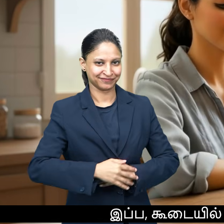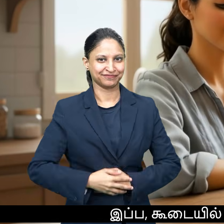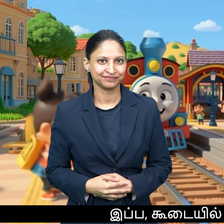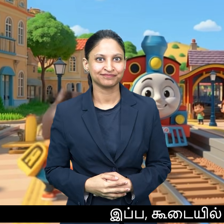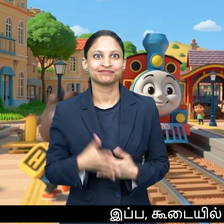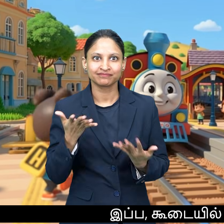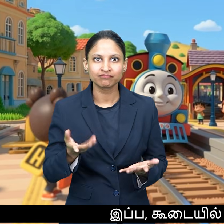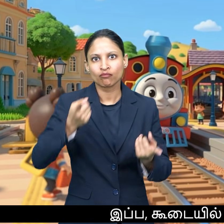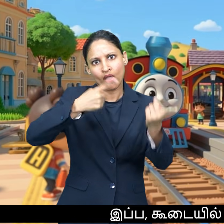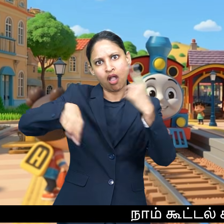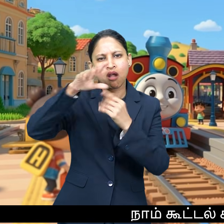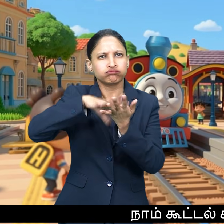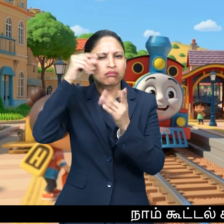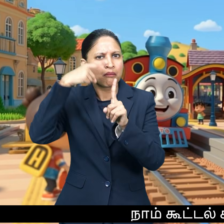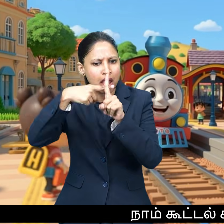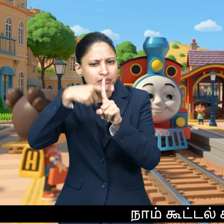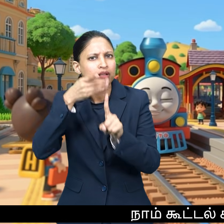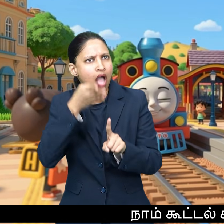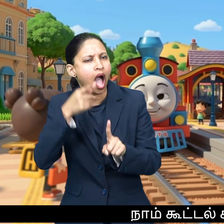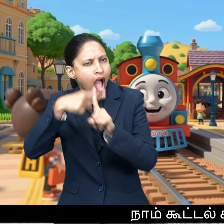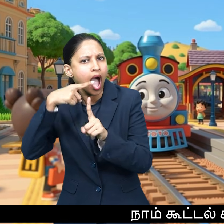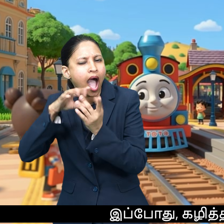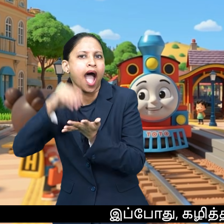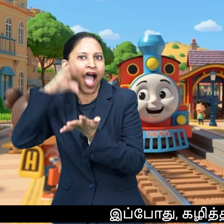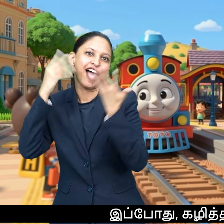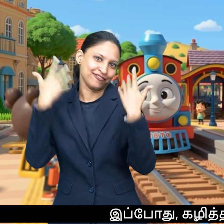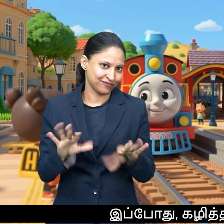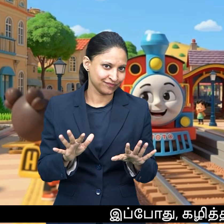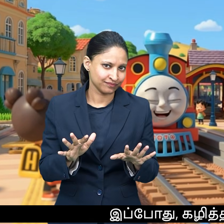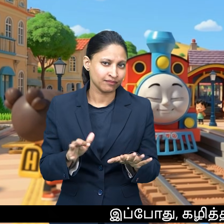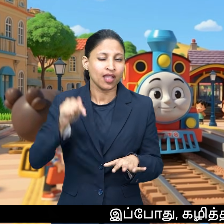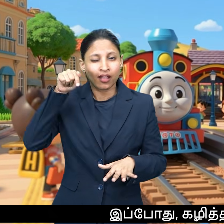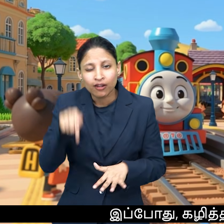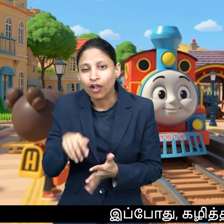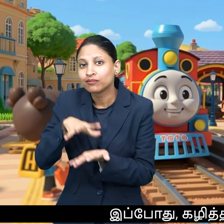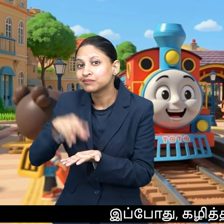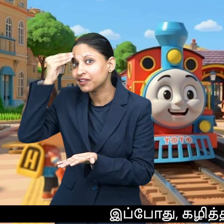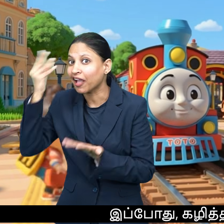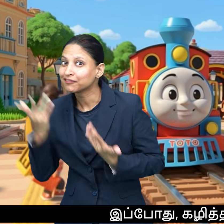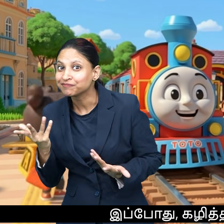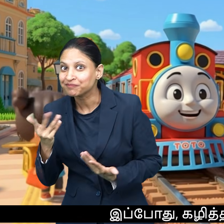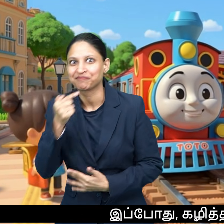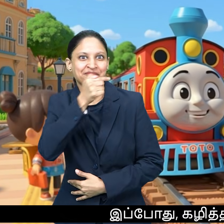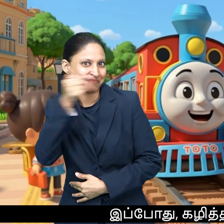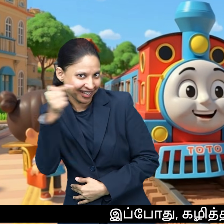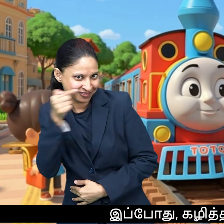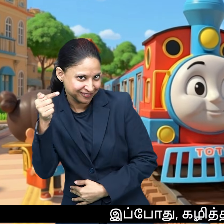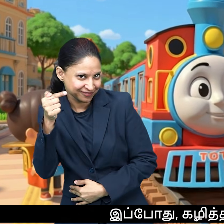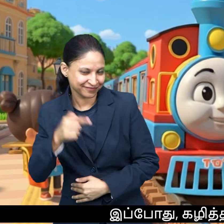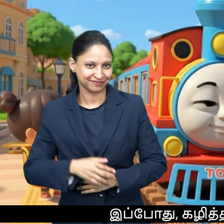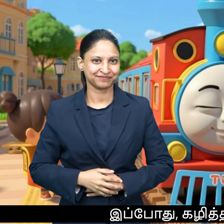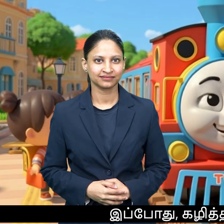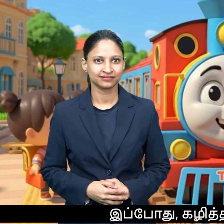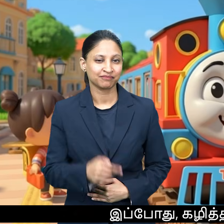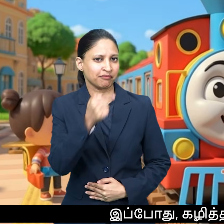இருக்கு. நாம் கூட்டல் கற்றுக்கொண்டோம். இப்போது கழித்தல் கற்றுக்கொள்வோம்.